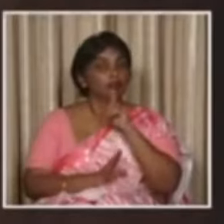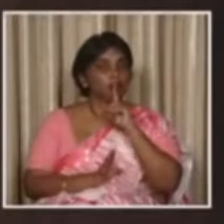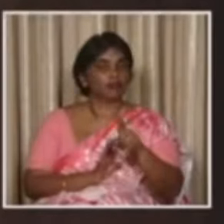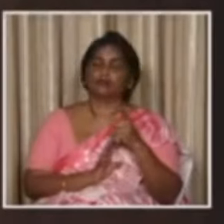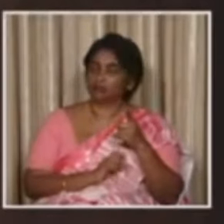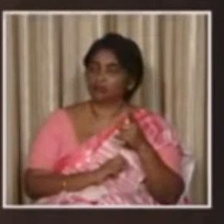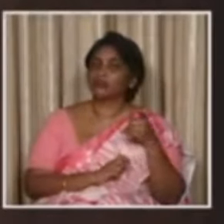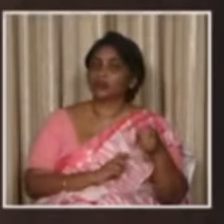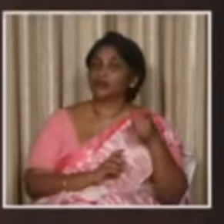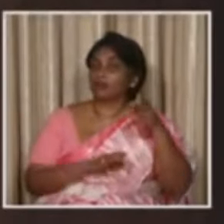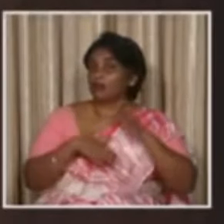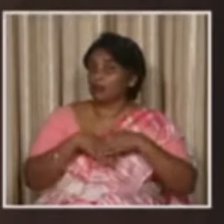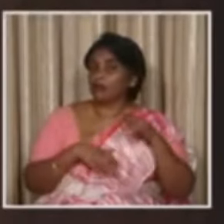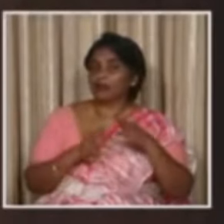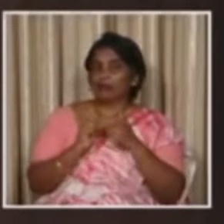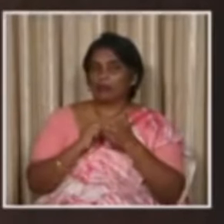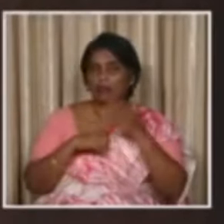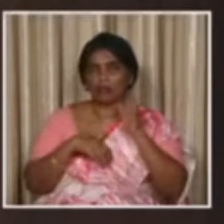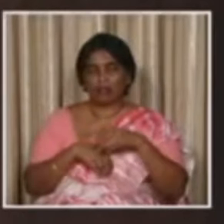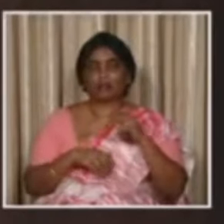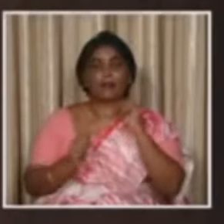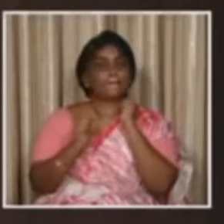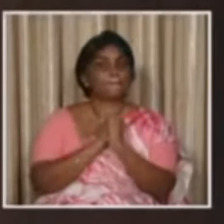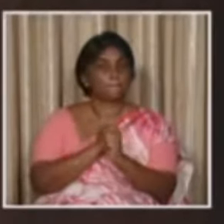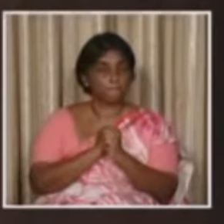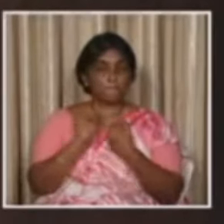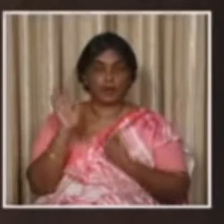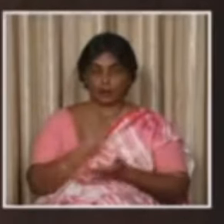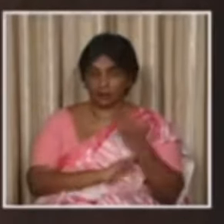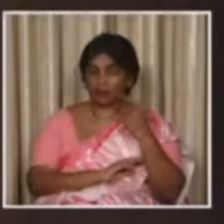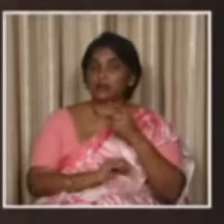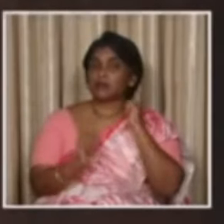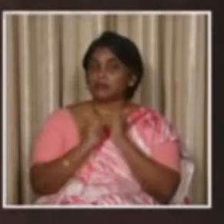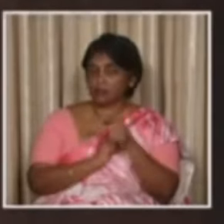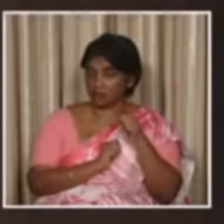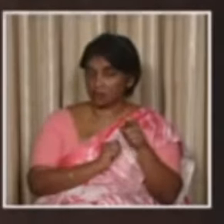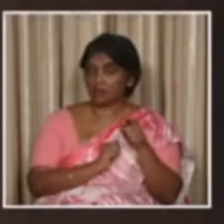වුණා අකරතැබ්බය බස් එකේ යනකොට ඒ